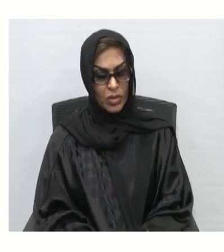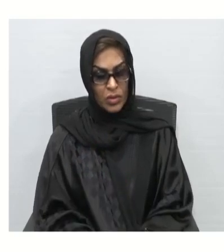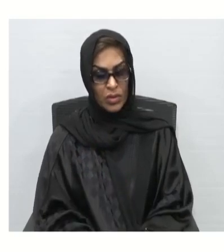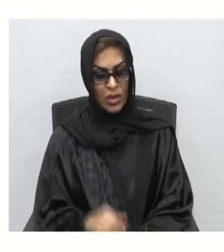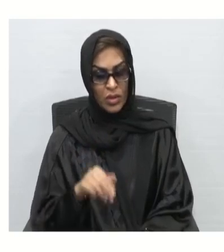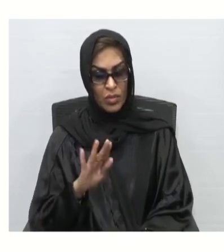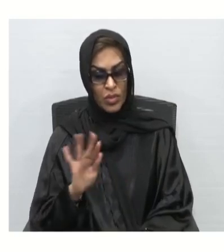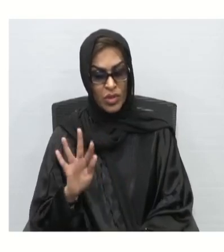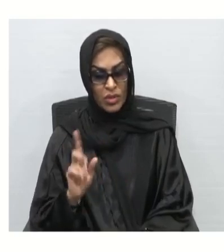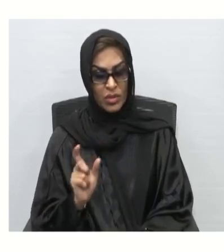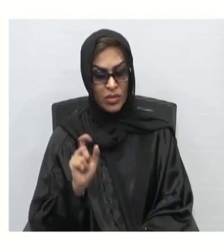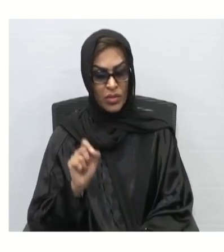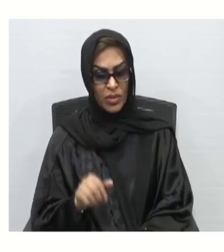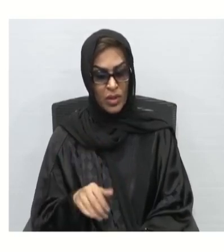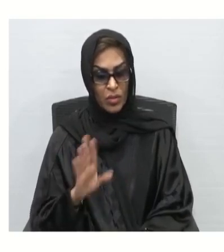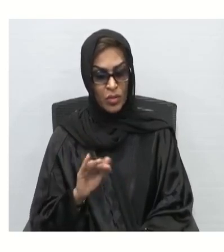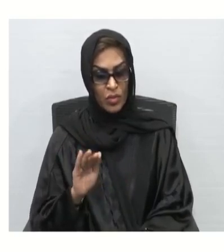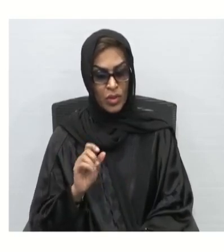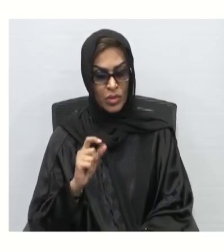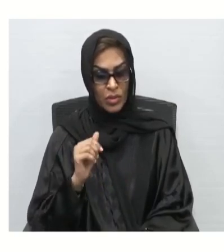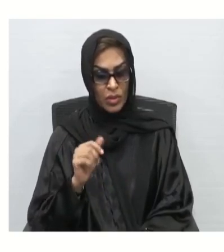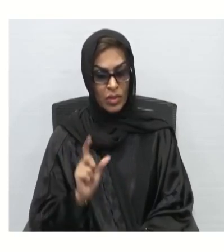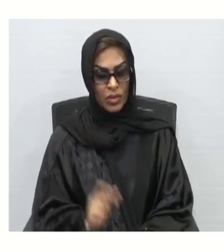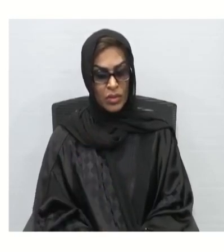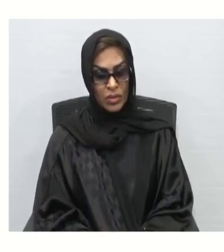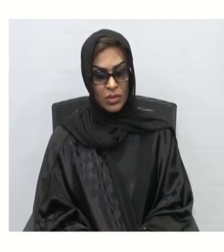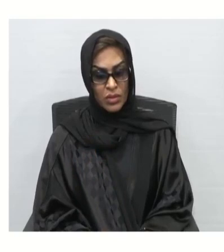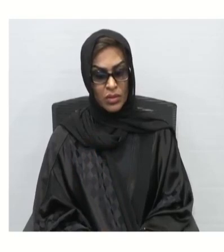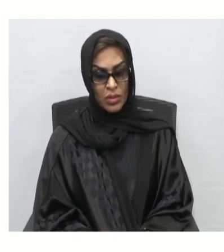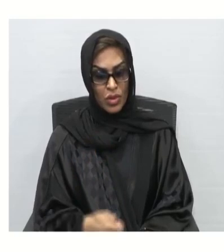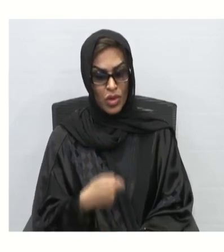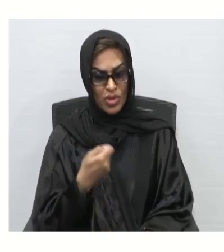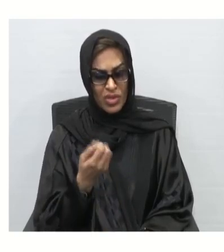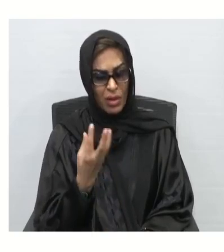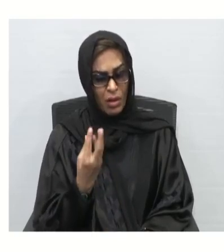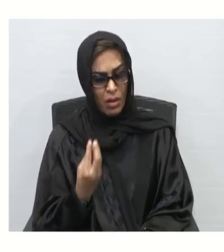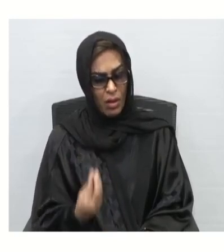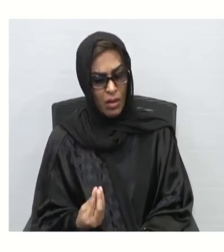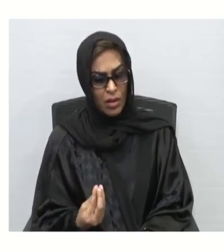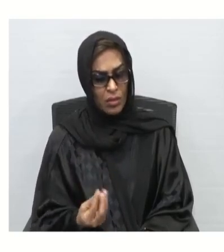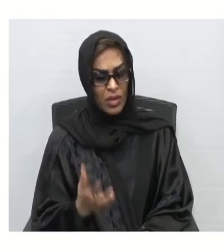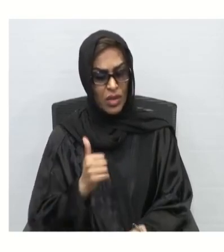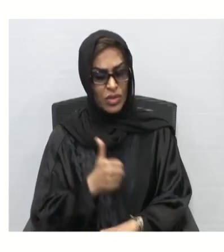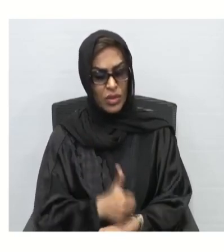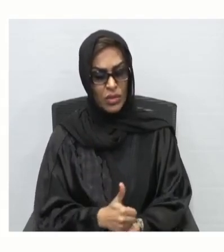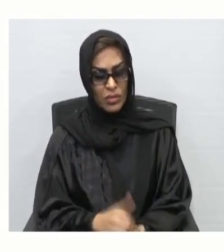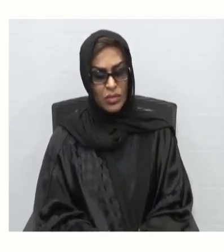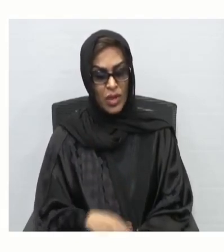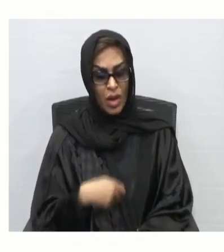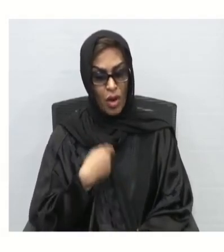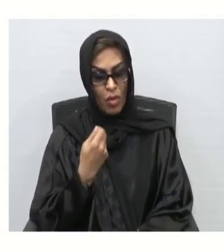ما هو السلوك الشرائي للمدخر البخيل يشتري اقل من حاجاته الاساسيه